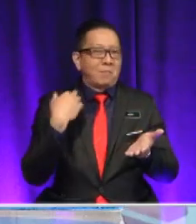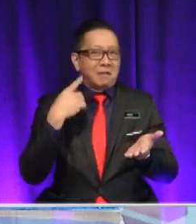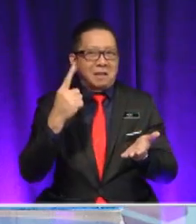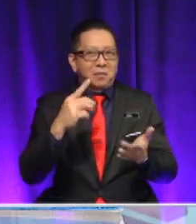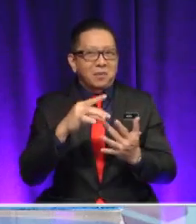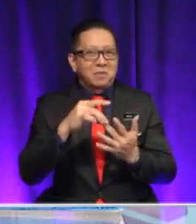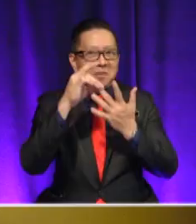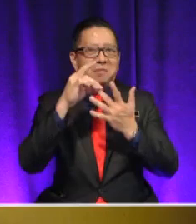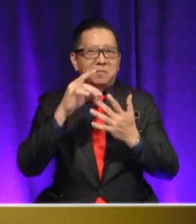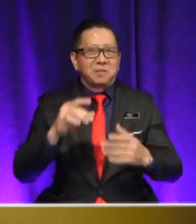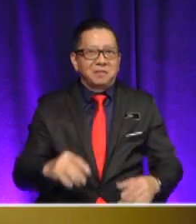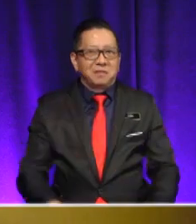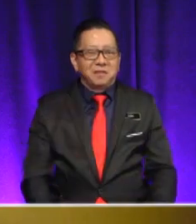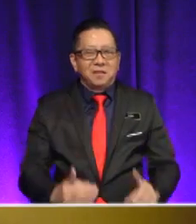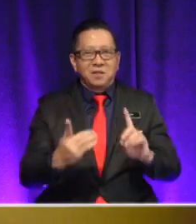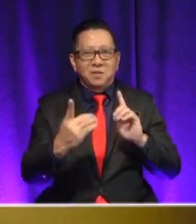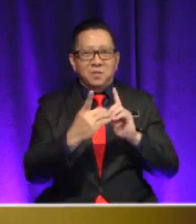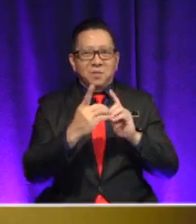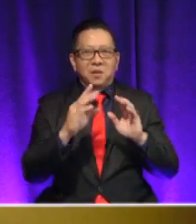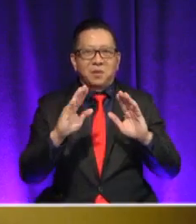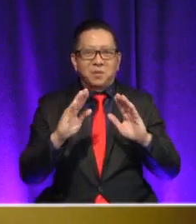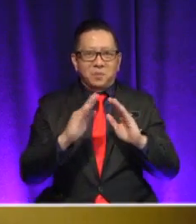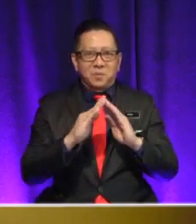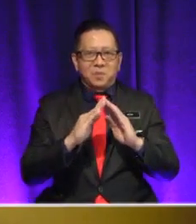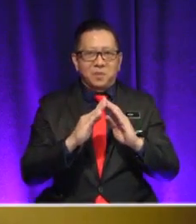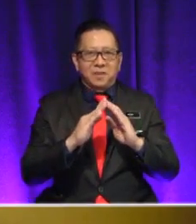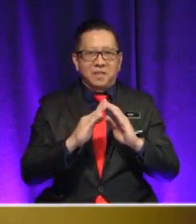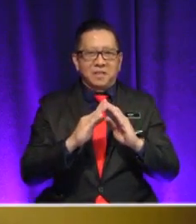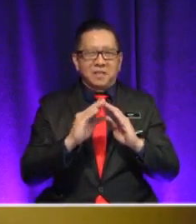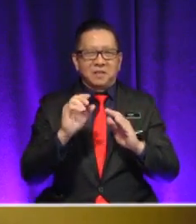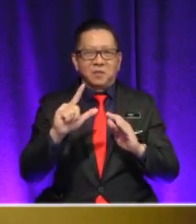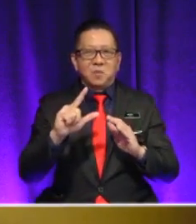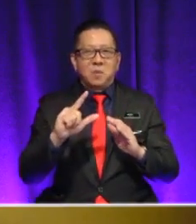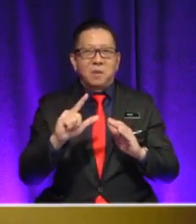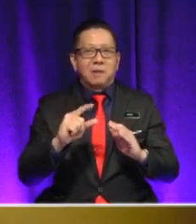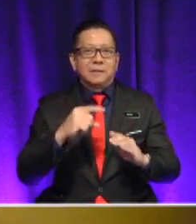yang kita jumpa dekat rumah kita yaitu merenungi